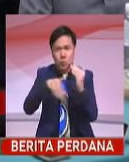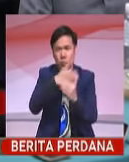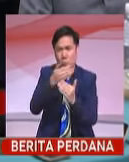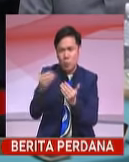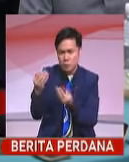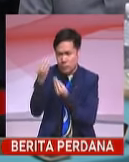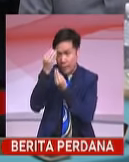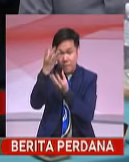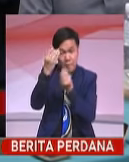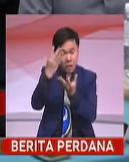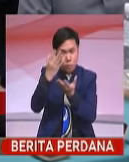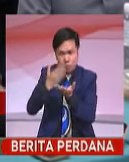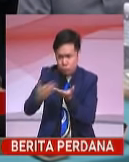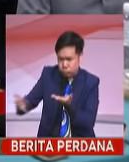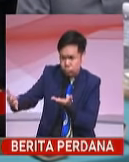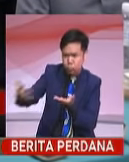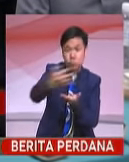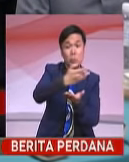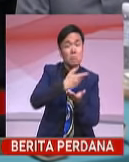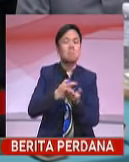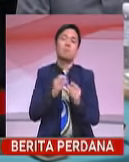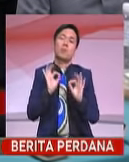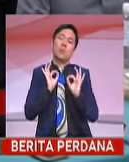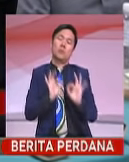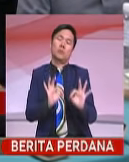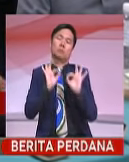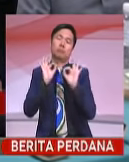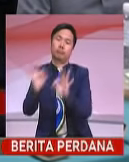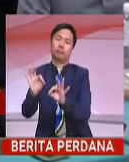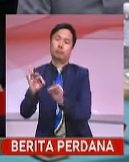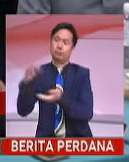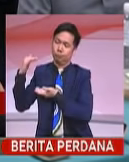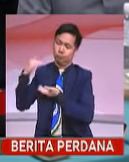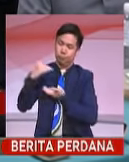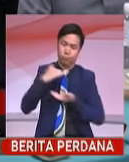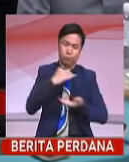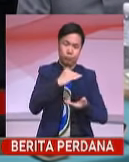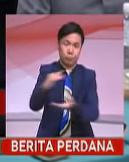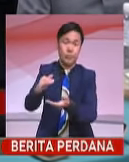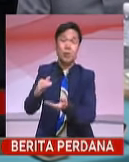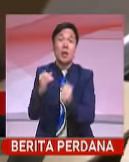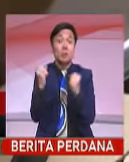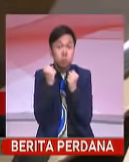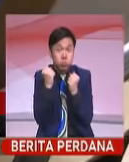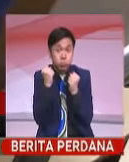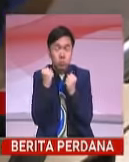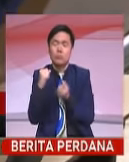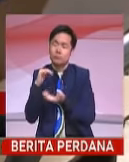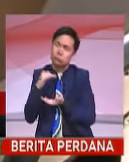ini, tidak ada masalah, semua kekal dengan sepatutnya.